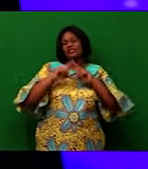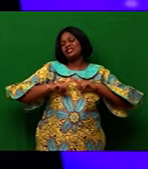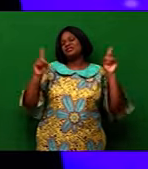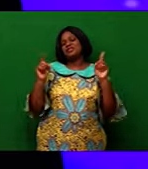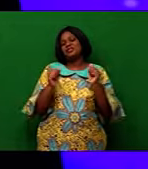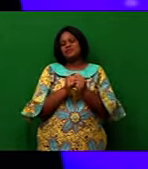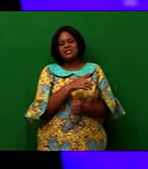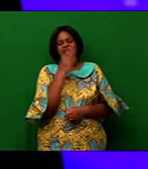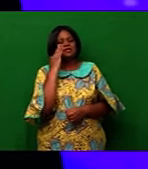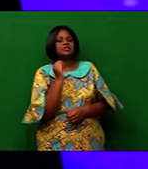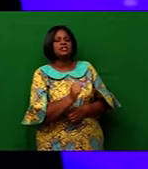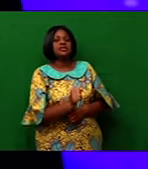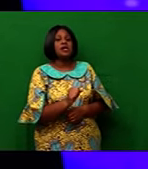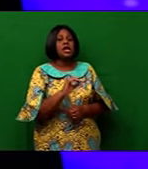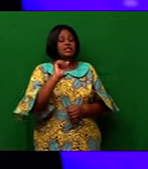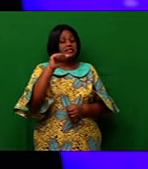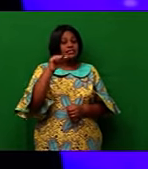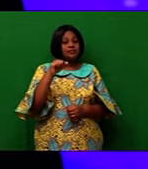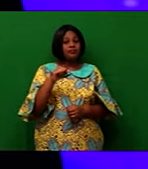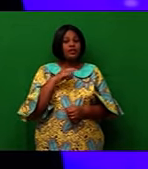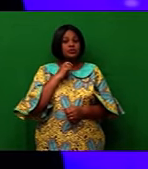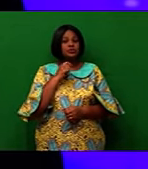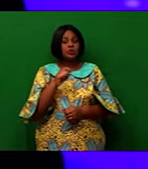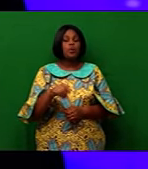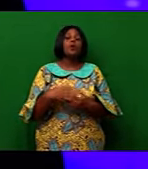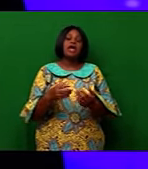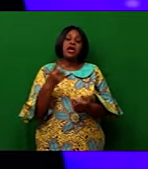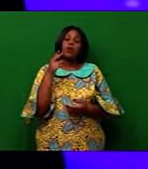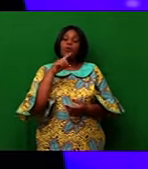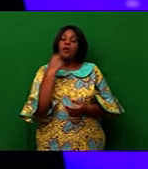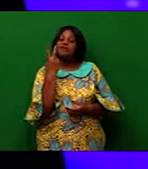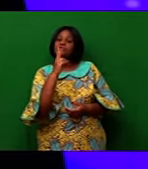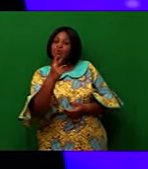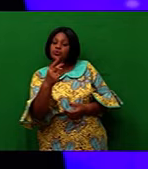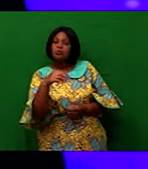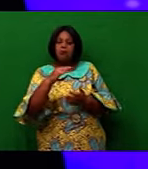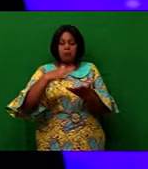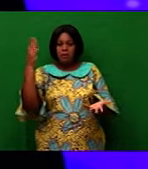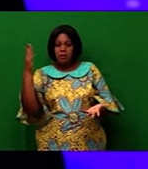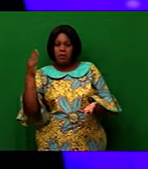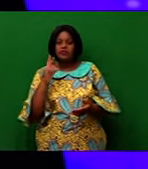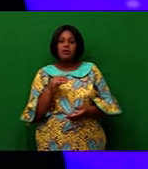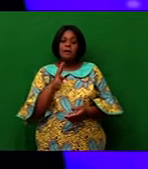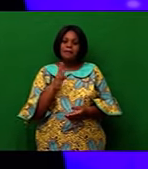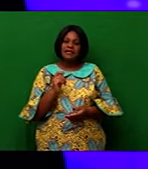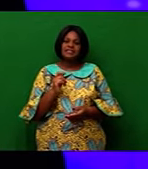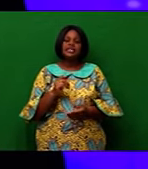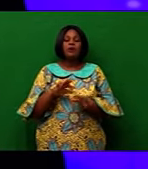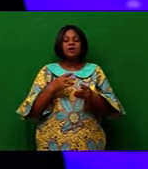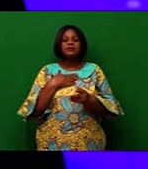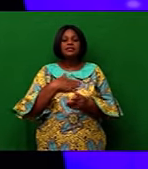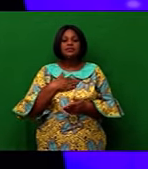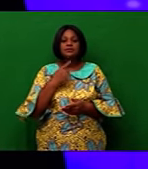chekutanga chipari imba yeguru kana zvatiri kutaura iri barika ririko. Asi chiri muchivande ichi shoko ranga muchida